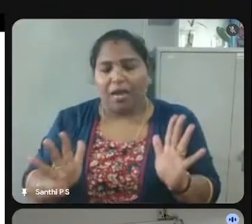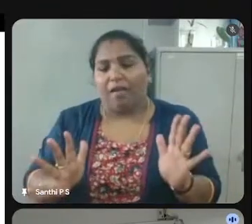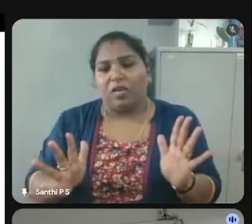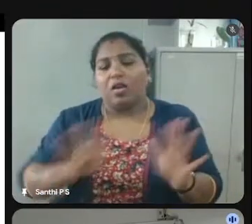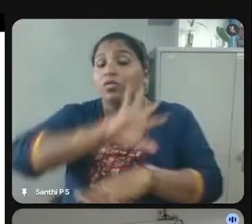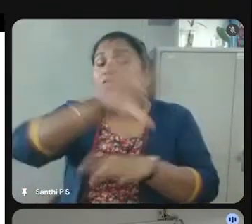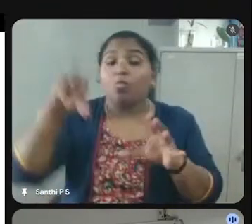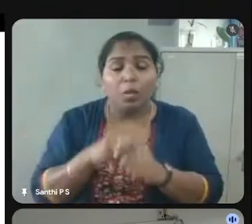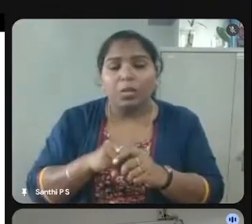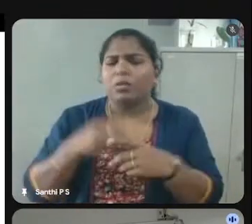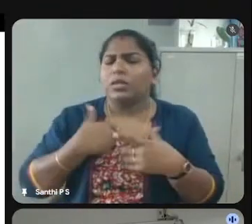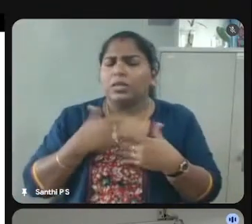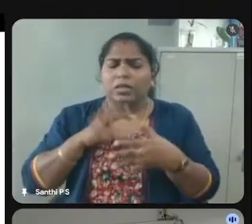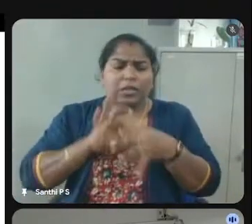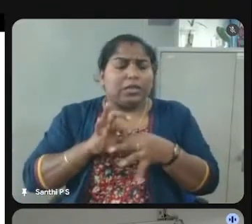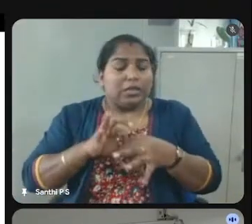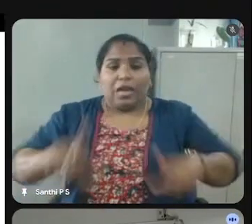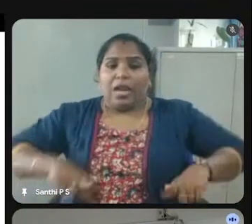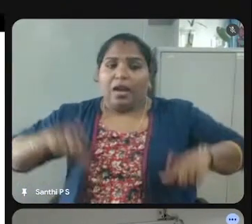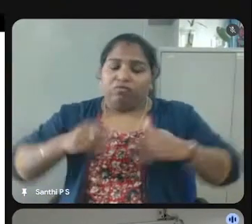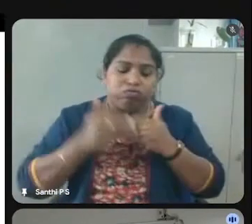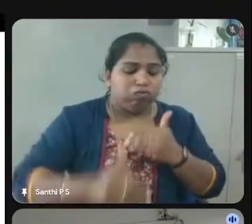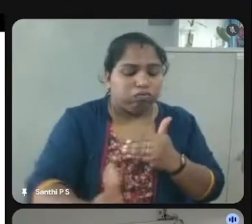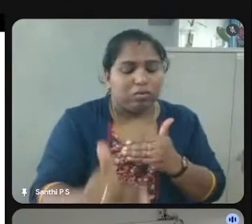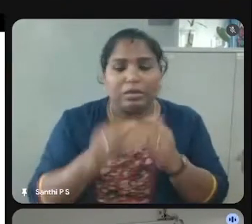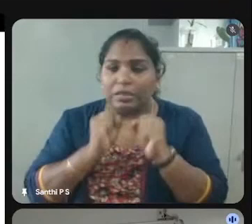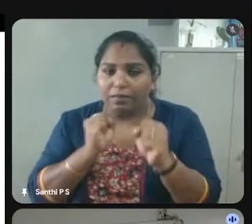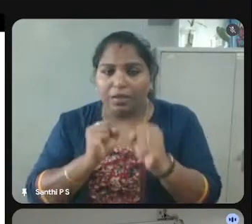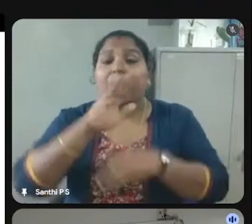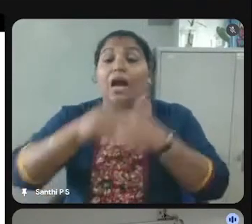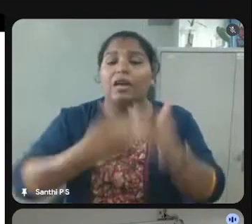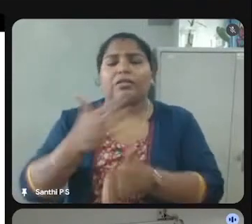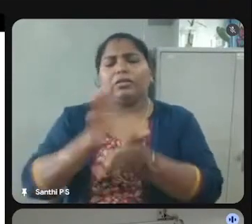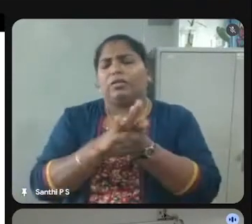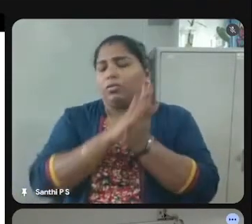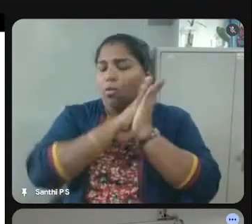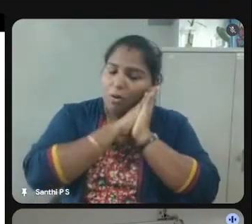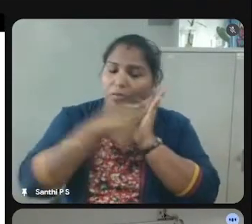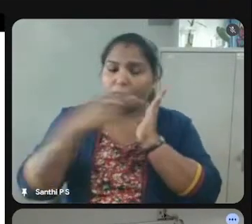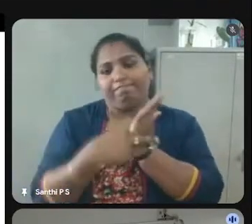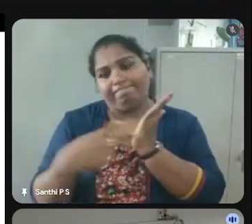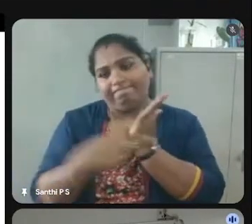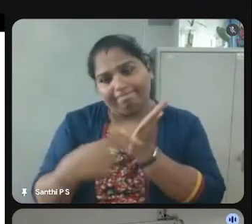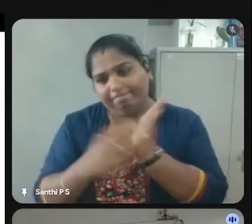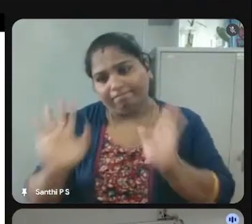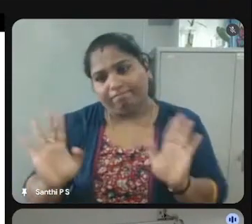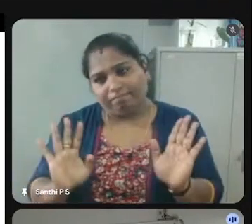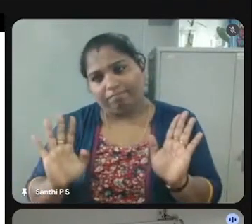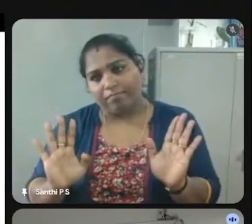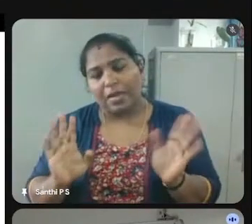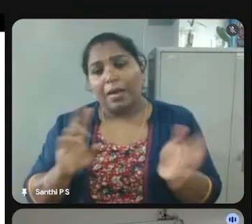വരുന്ന ബുദ്ധിമുട്ടുകളും നമുക്ക് ശാരീരികമായിട്ടുള്ള പ്രയാസങ്ങൾ ഉണ്ടാക്കാം. നിരന്തരമായിട്ടുള്ള സമ്മർദ്ദങ്ങളാകുമ്പോൾ നമുക്ക് ശരീരത്തിൽ